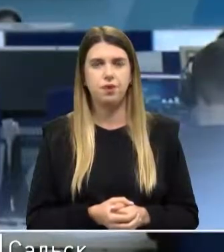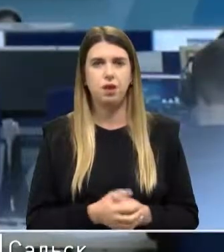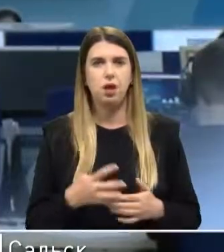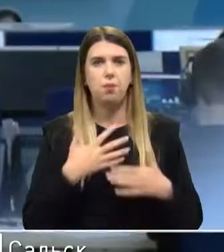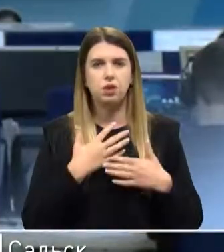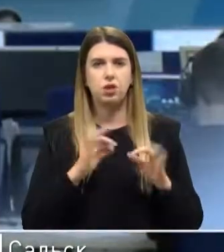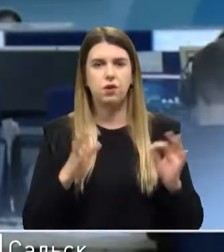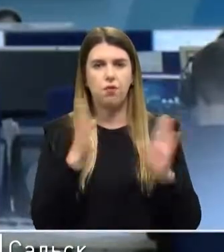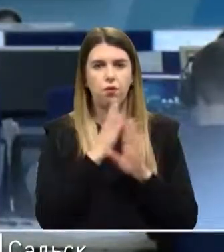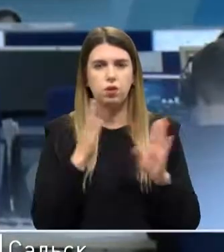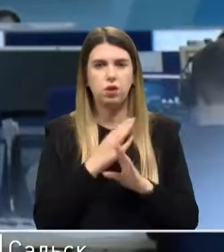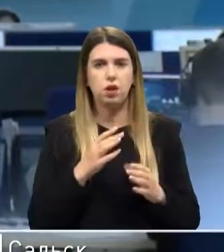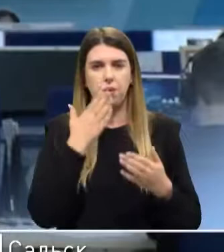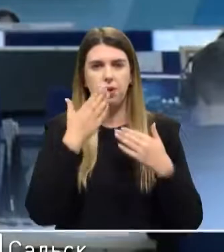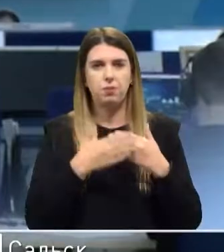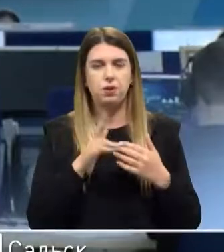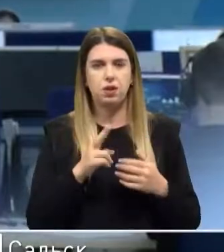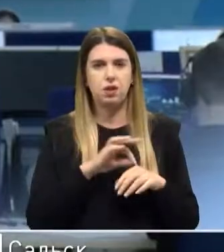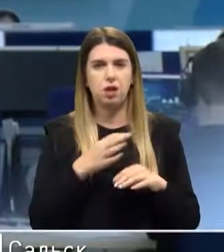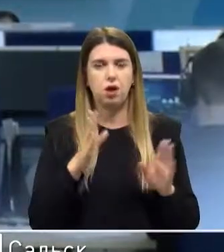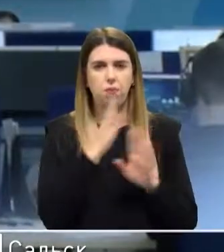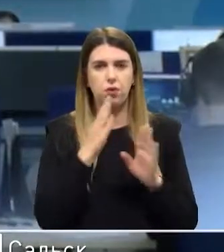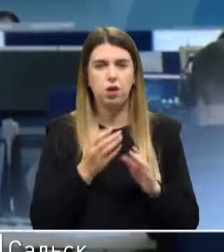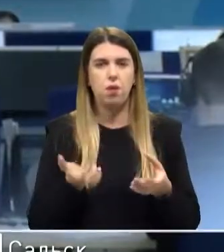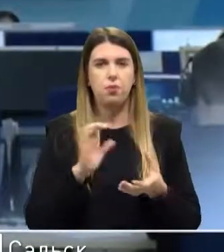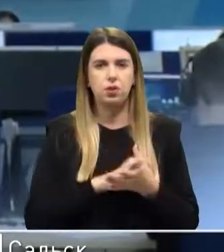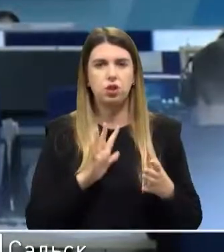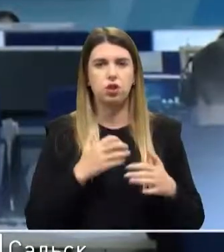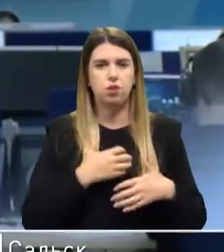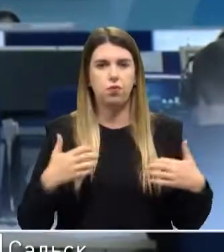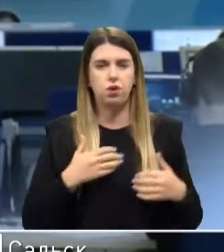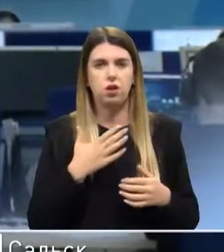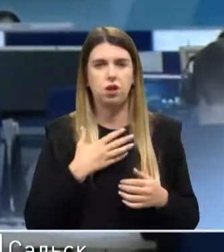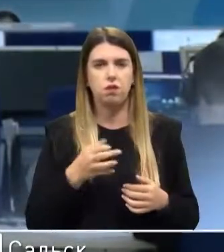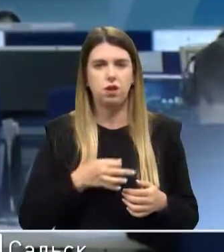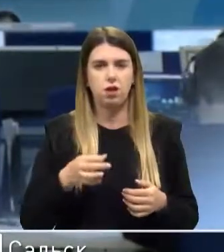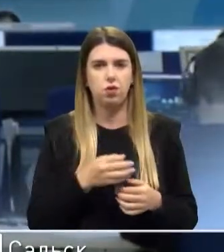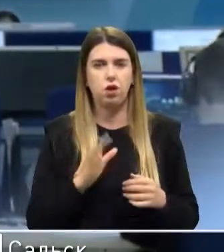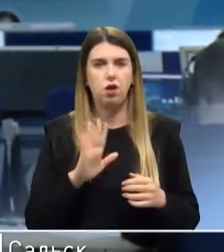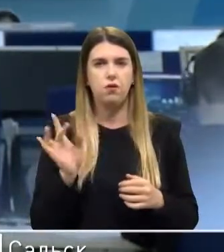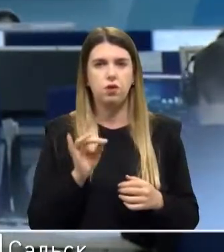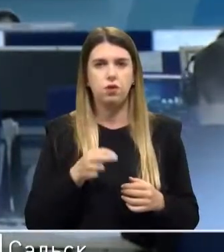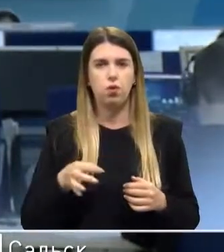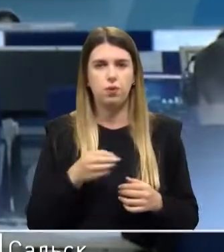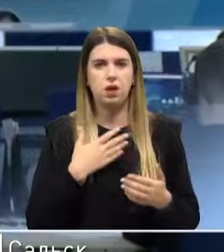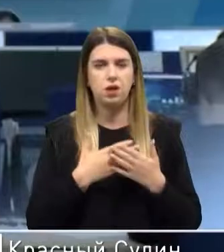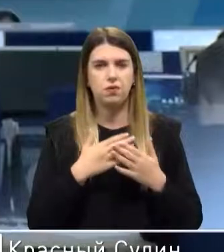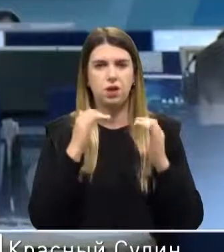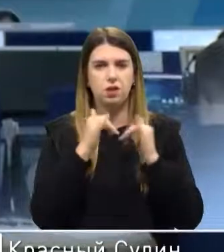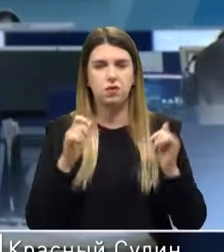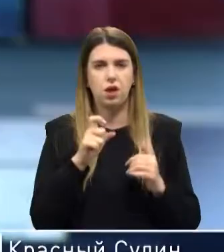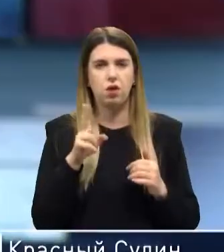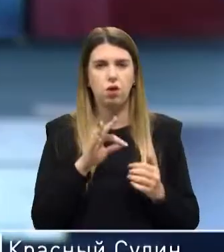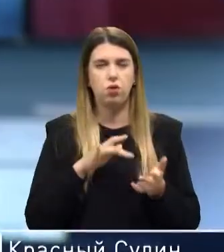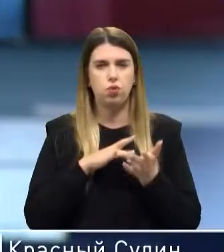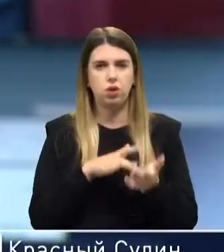Подышать свежим воздухом, приблизиться к дикой природе, познакомиться с животными Донского края. В Ростовской области активно развивают